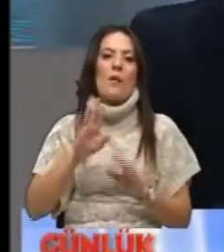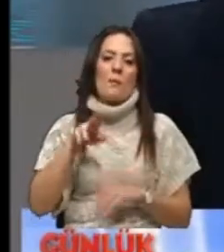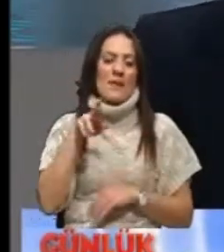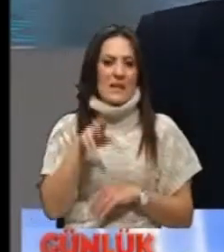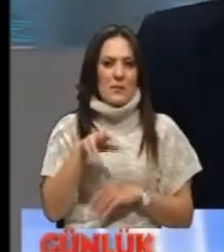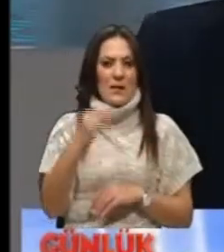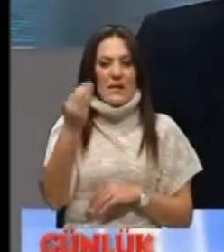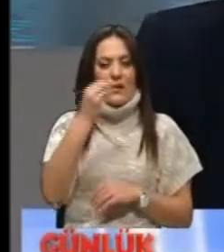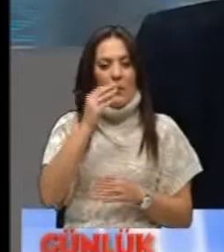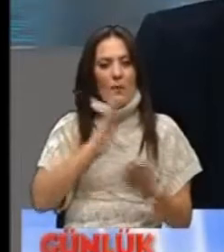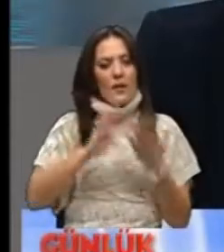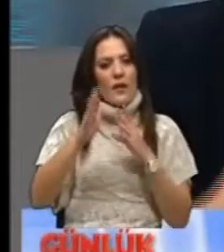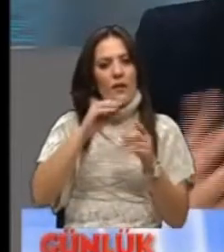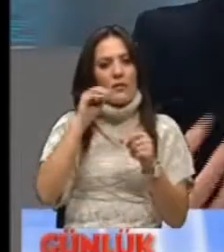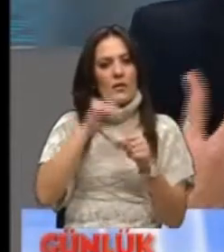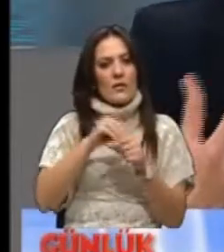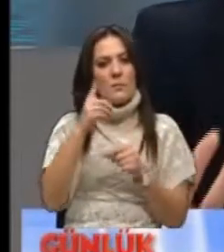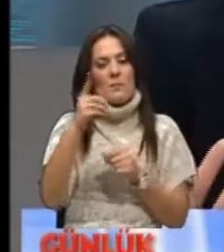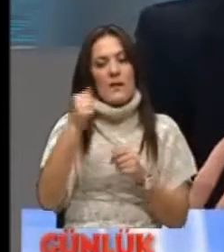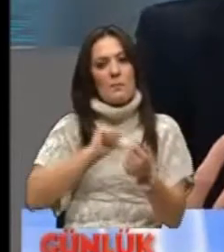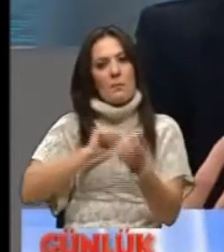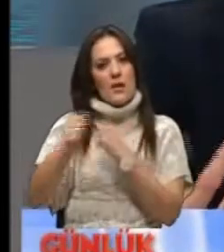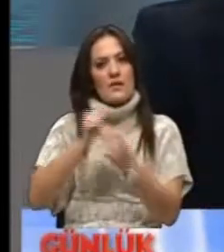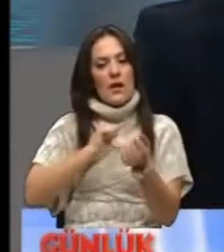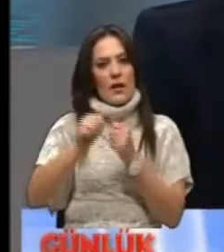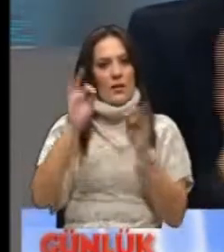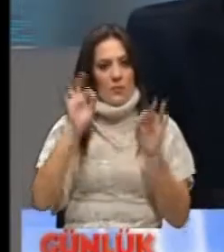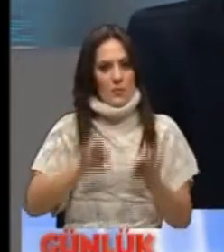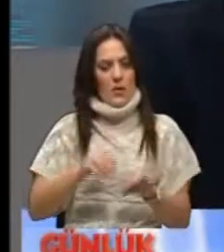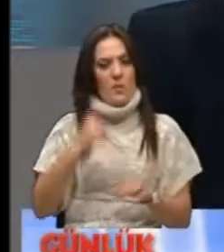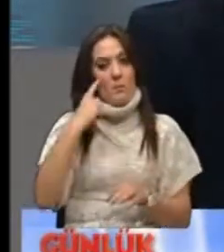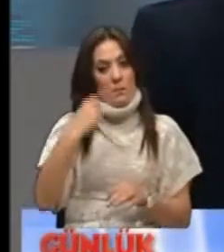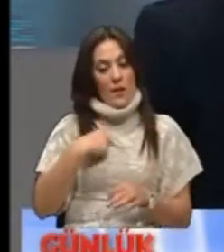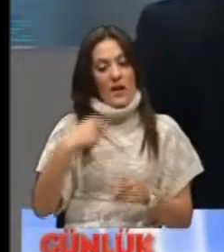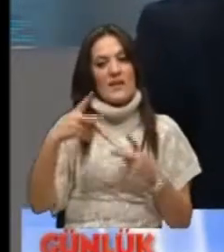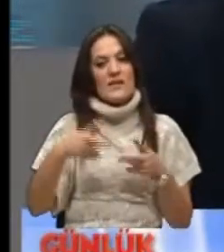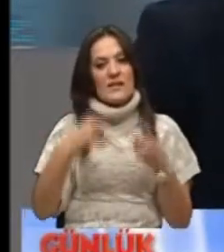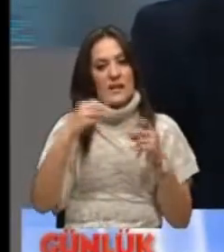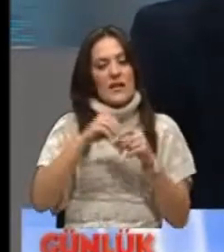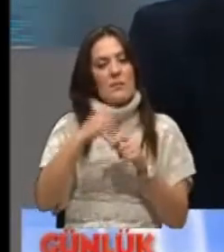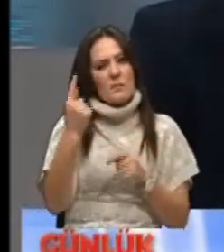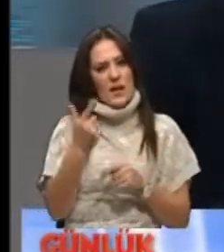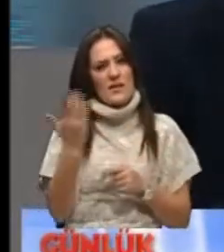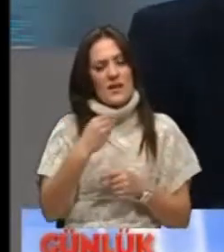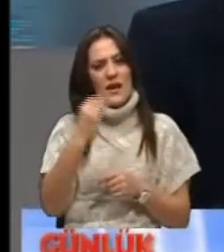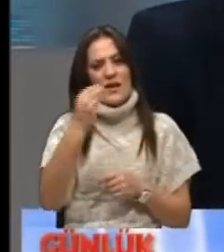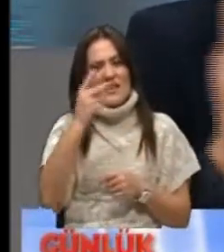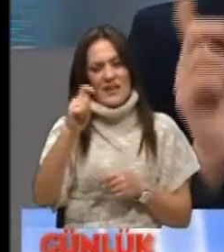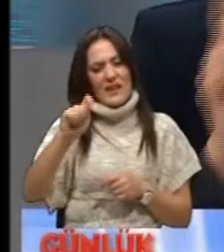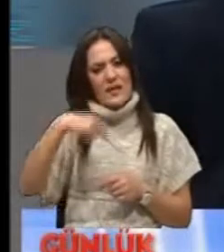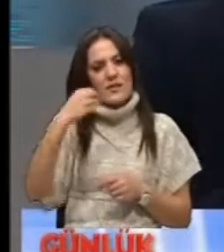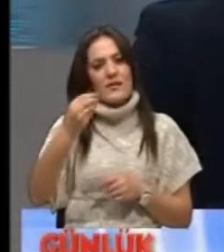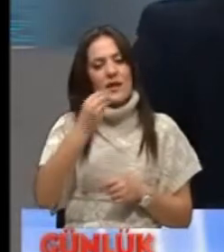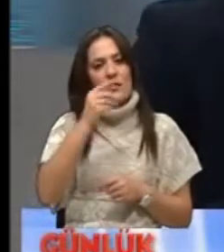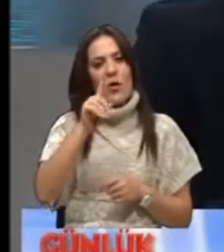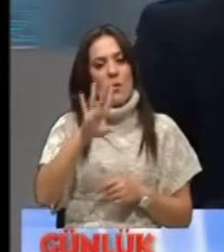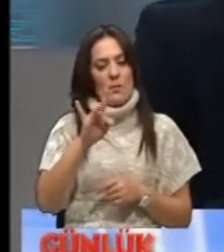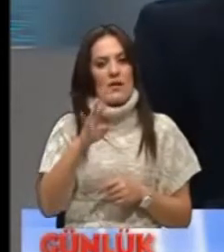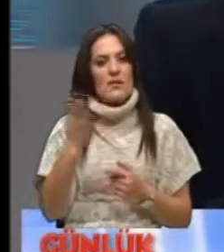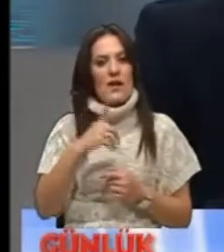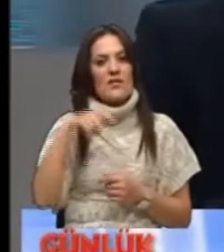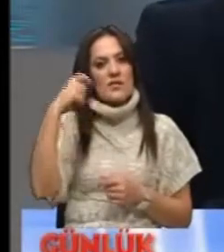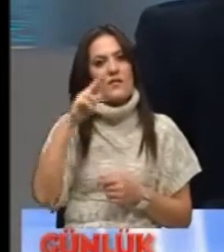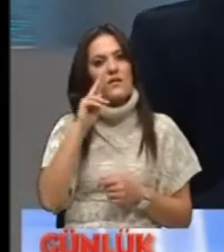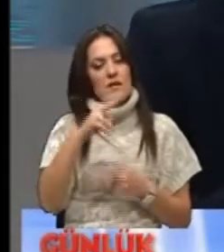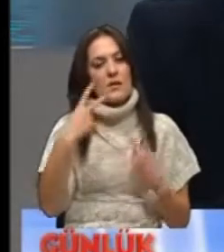gibi yeme davranışlarıyla bir pazarlık başlıyor. Salatandan biraz daha yersen, iki kaşık daha yersen 15 dakika daha çizgi